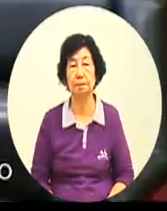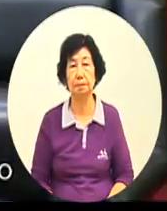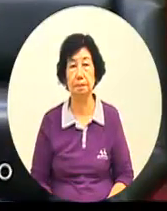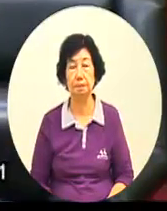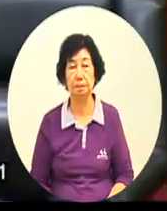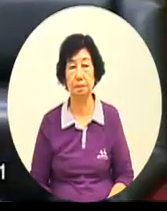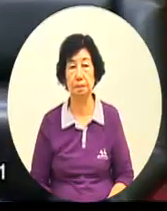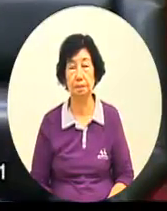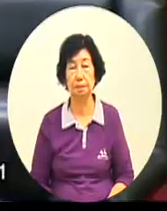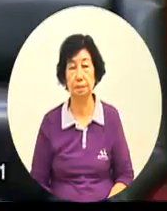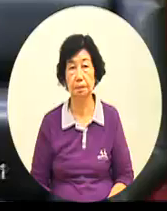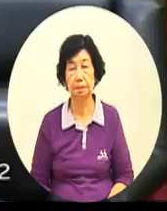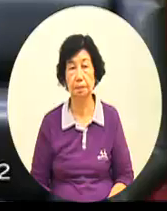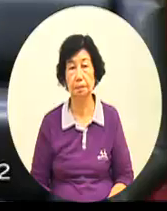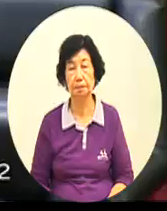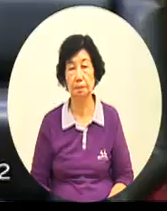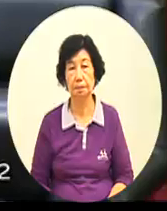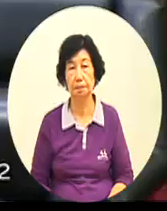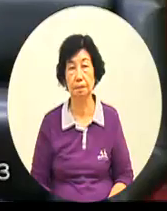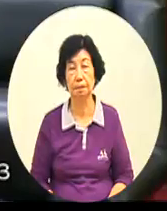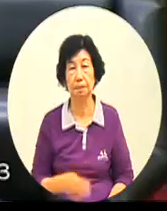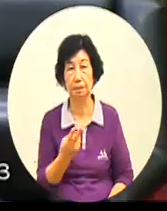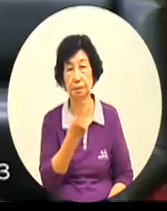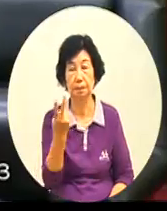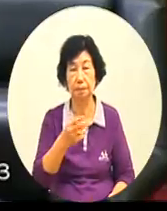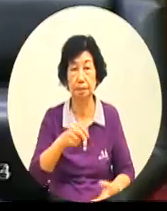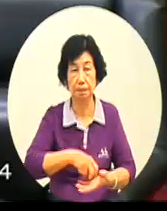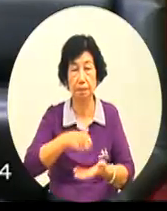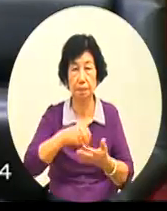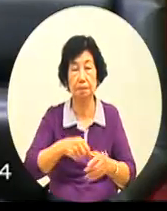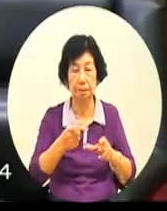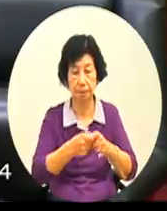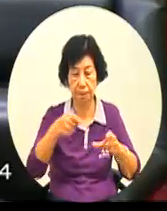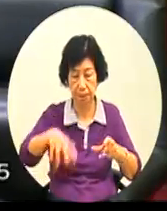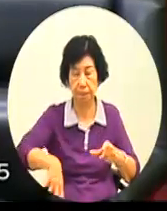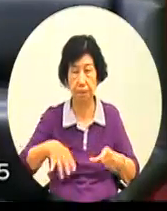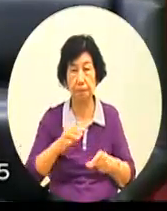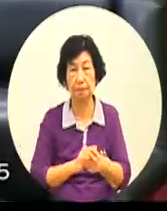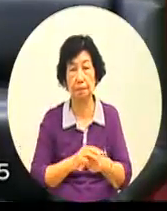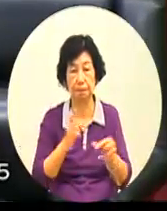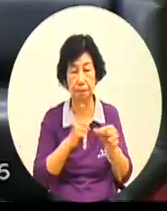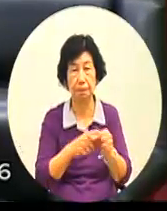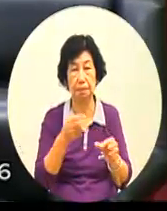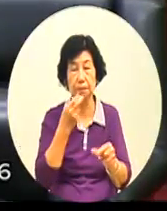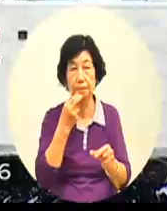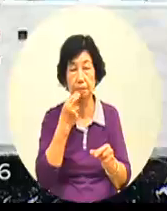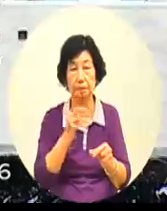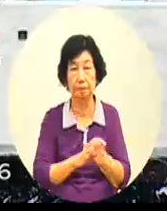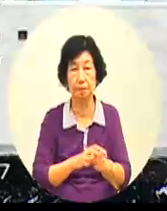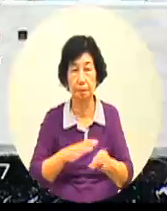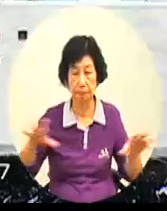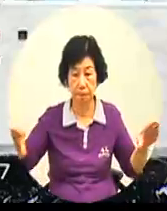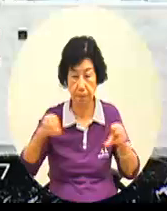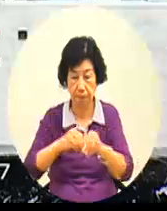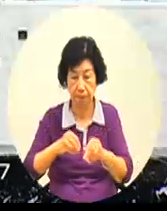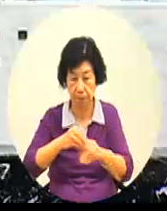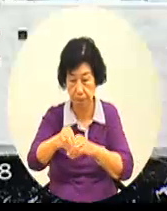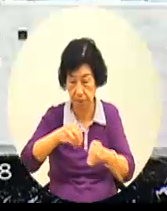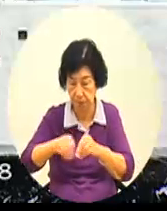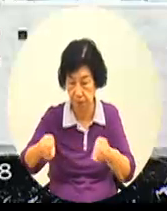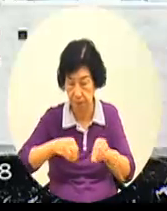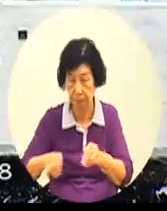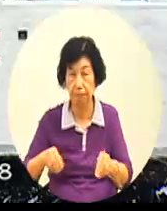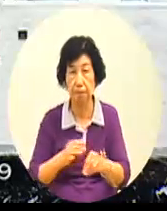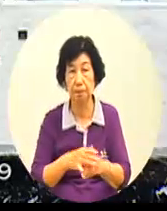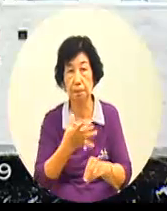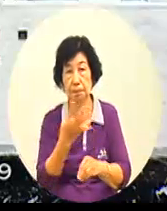也请主委两位议员都在提公所，到底中央统筹分配多少啊？你们争取跟